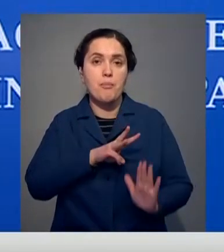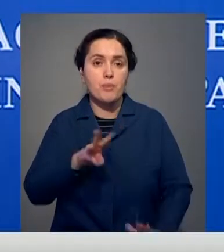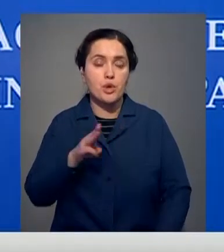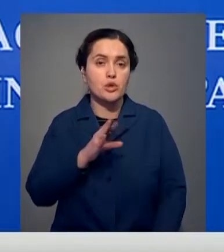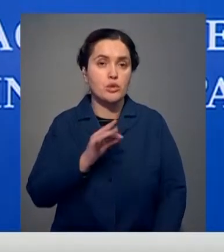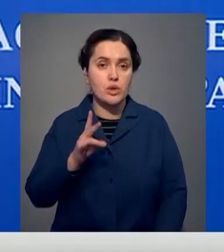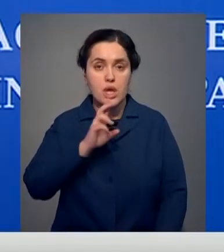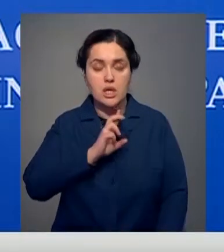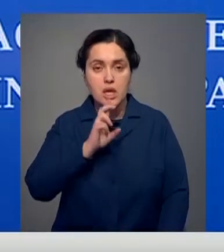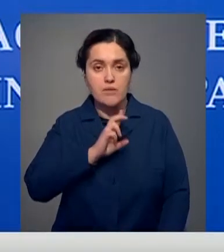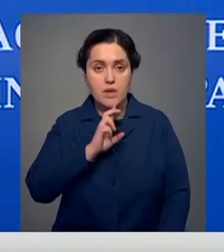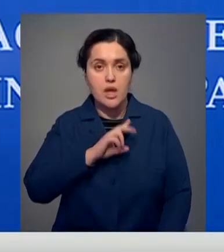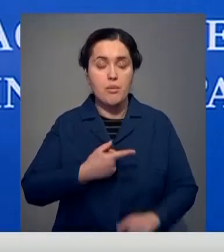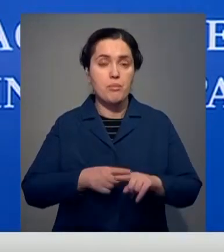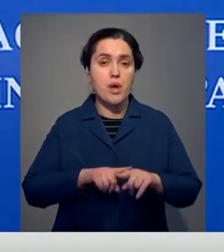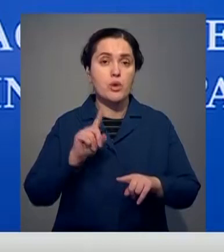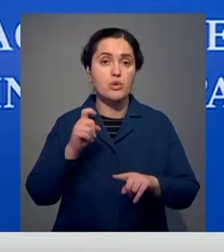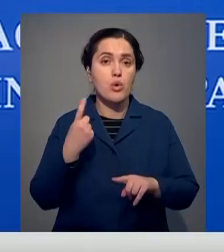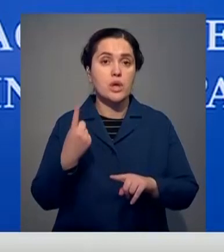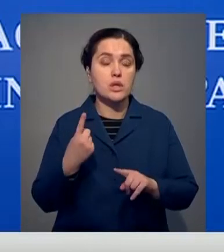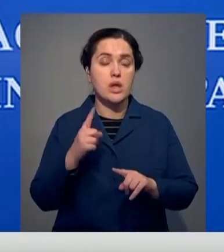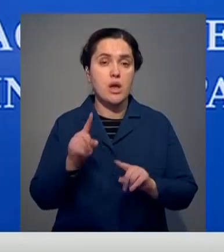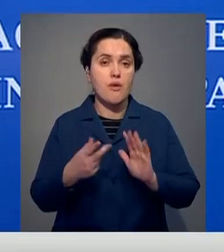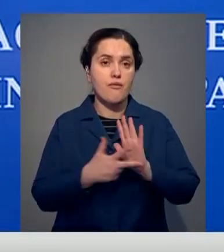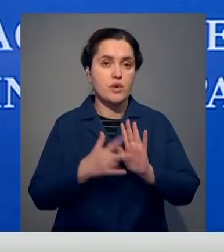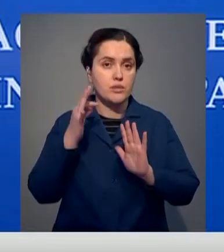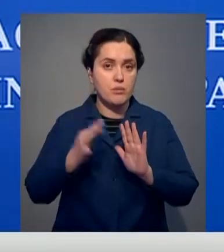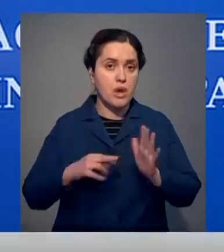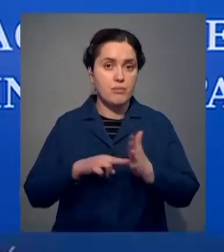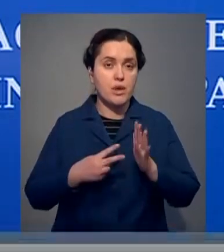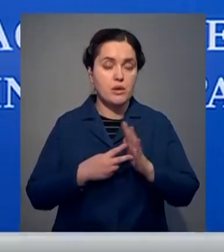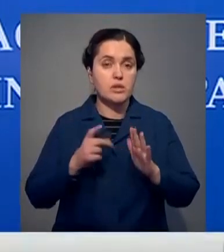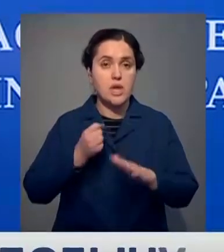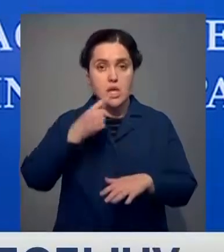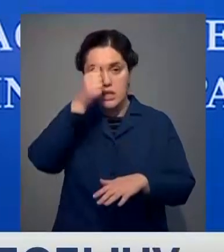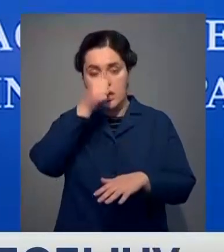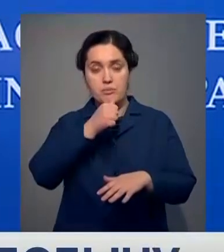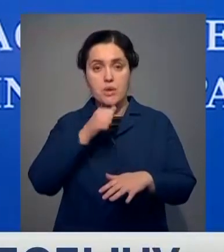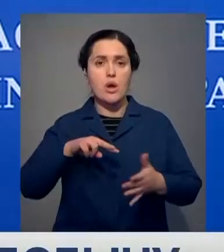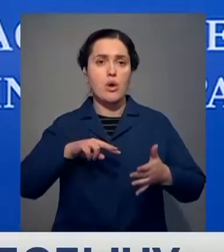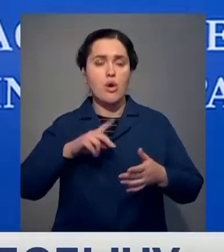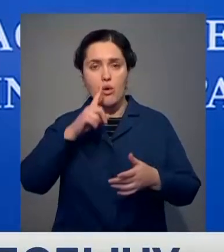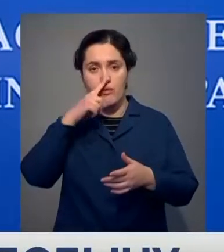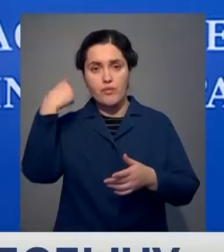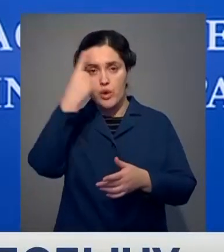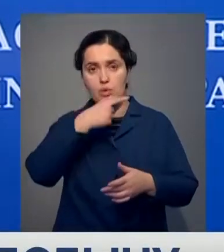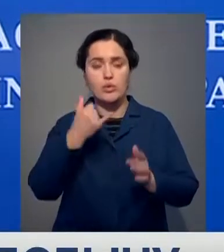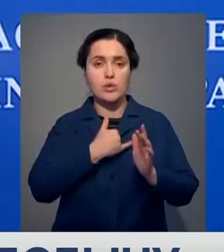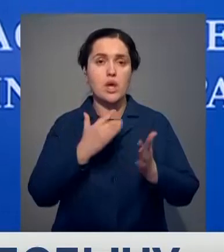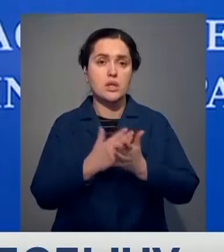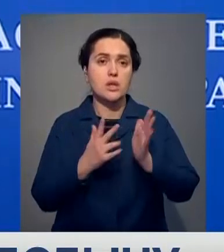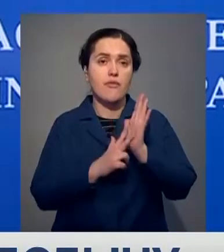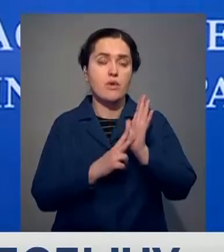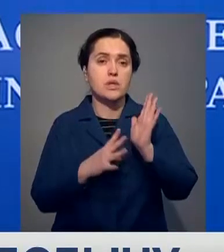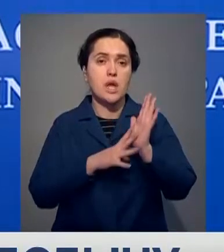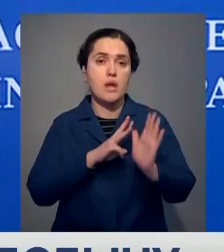нефти. Это 101,8% к плану за 11 месяцев. План годовой у нас составляет 89 миллионов тонн.